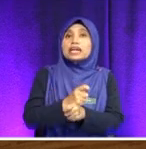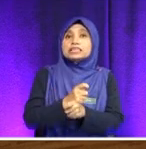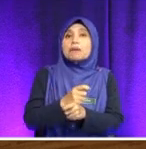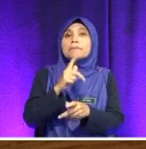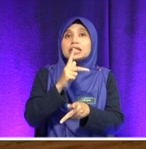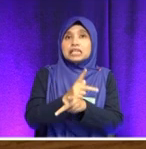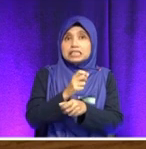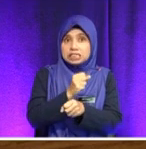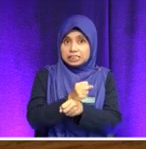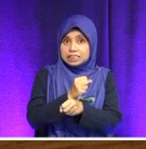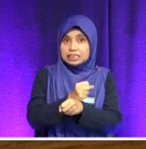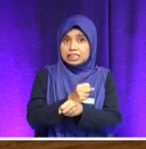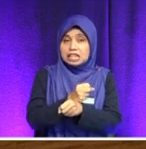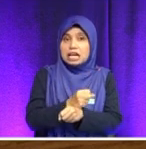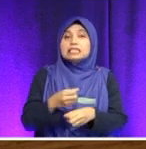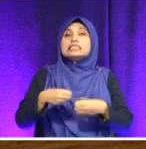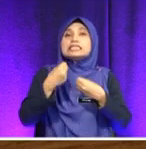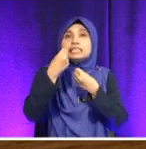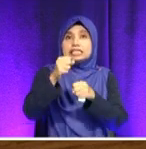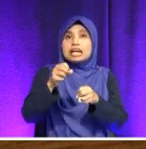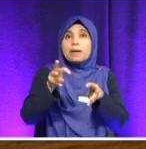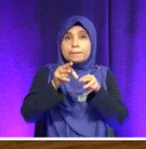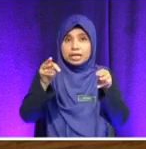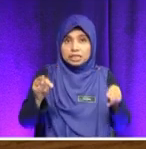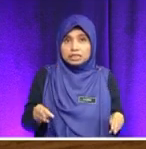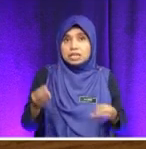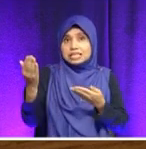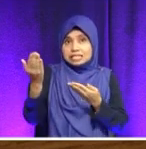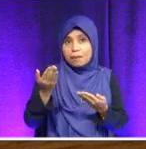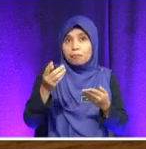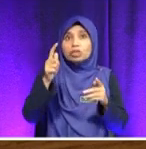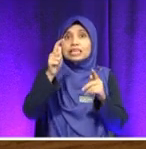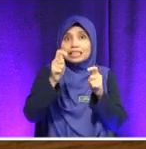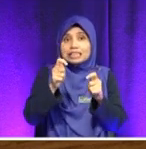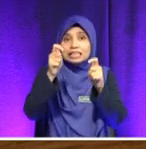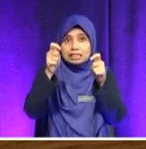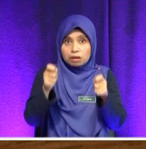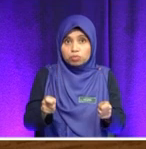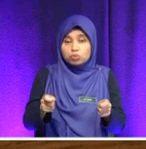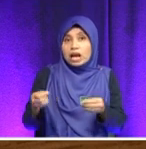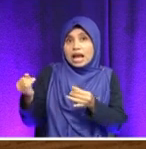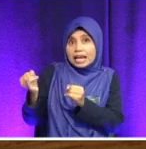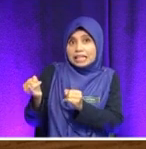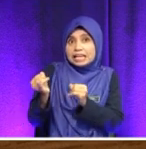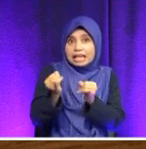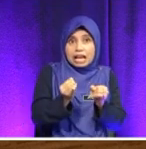mengemaskini tempahan, menyediakan meja dan menyambut tetamu serta mengiring tetamu ke meja